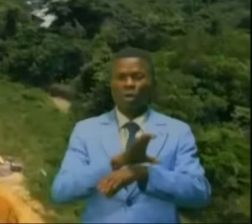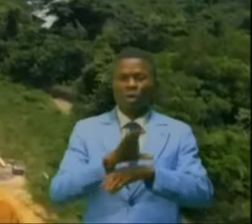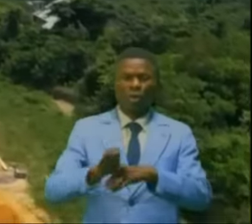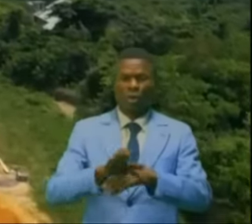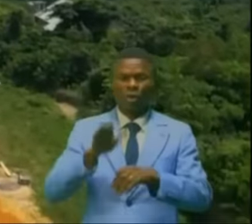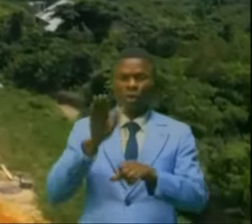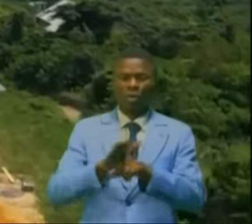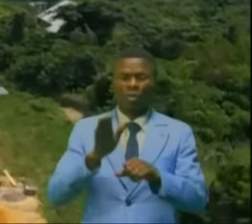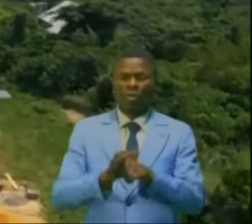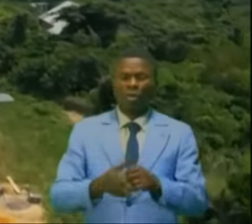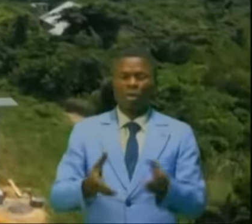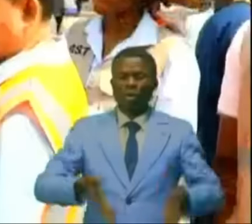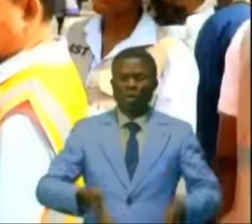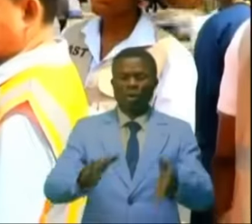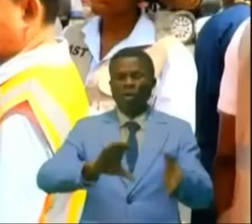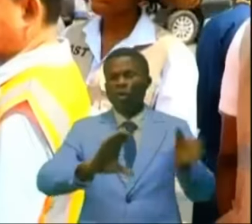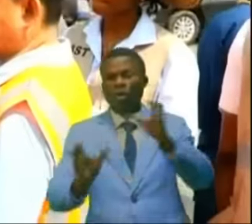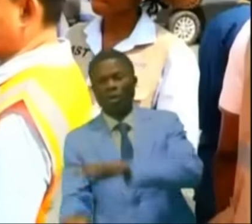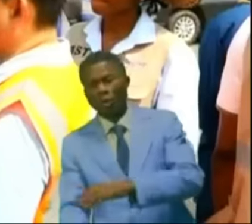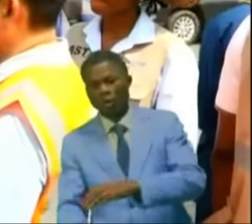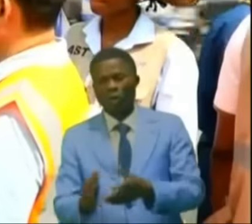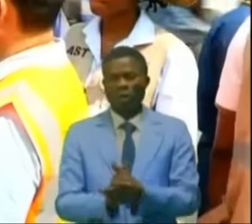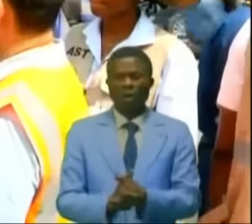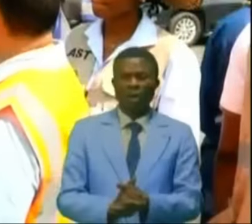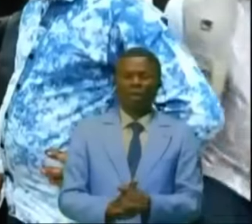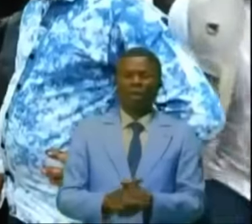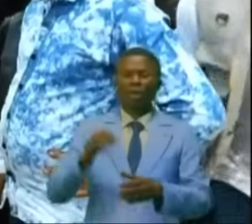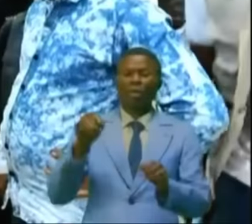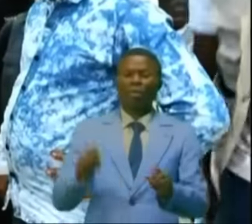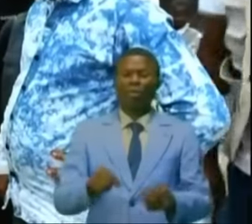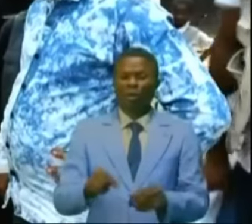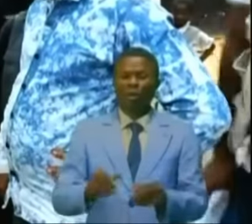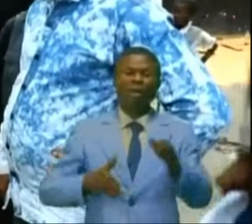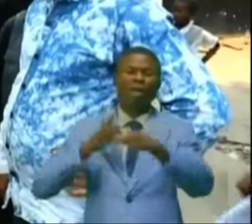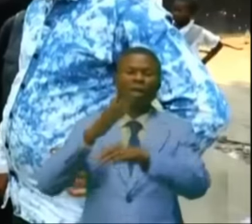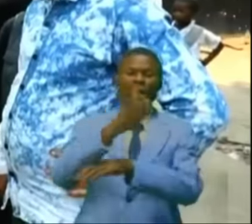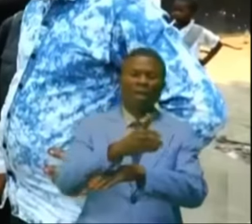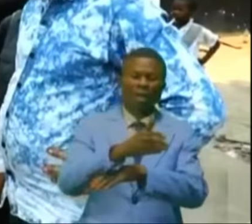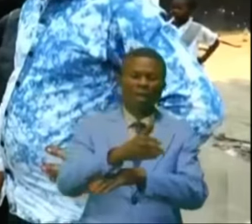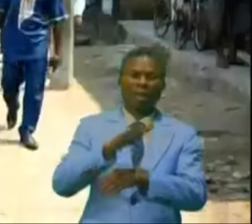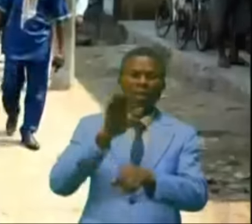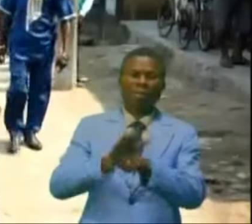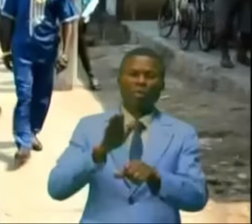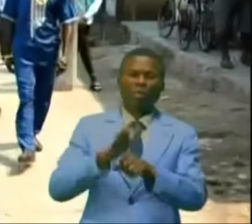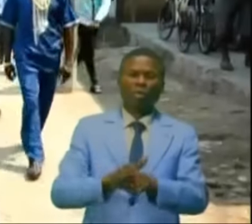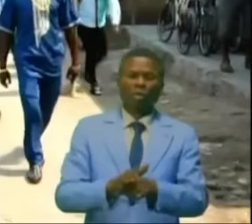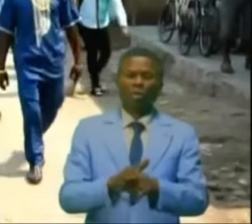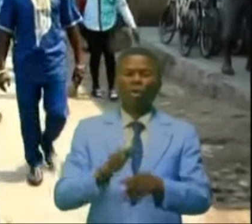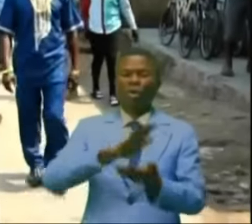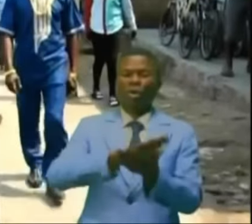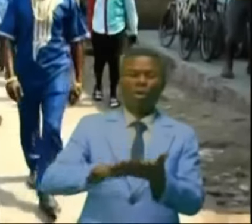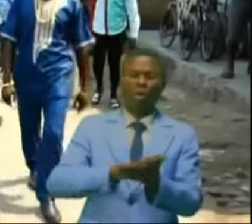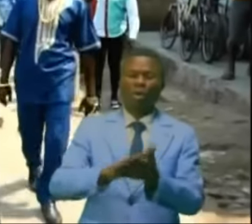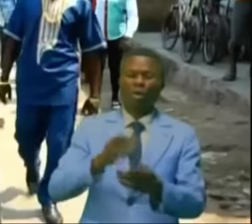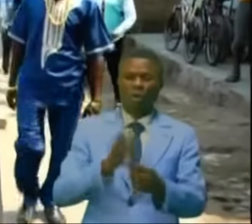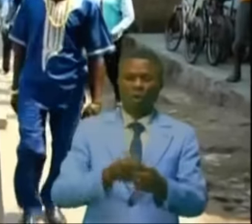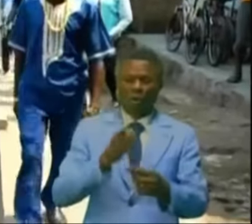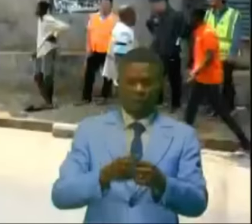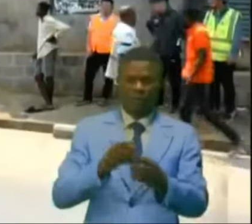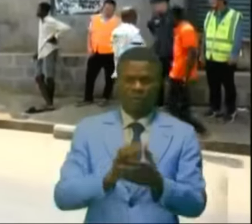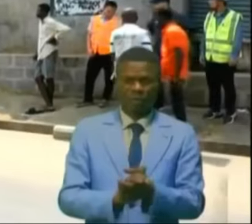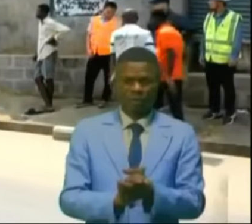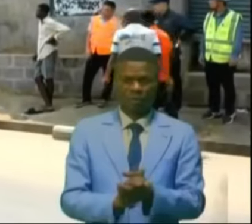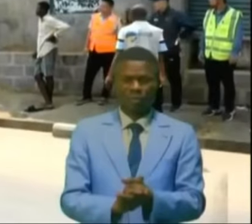d'immenses érosions telles que Zambayandangi, désormais traversée par un bon kilomètre de route en béton. Débutés au mois